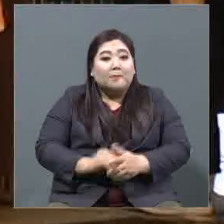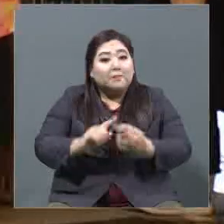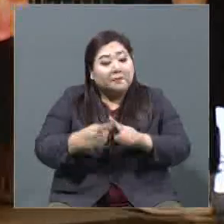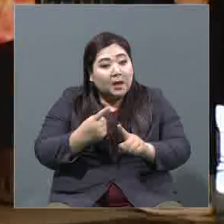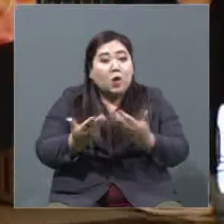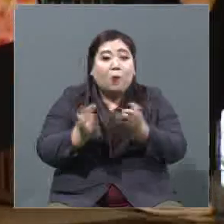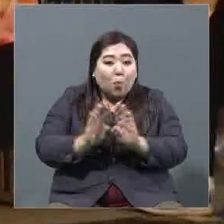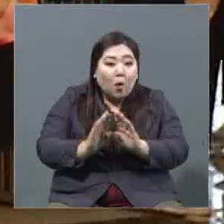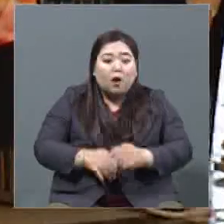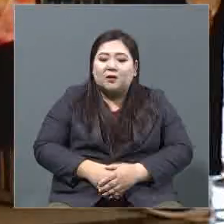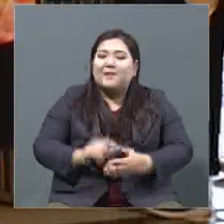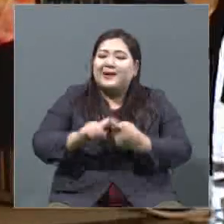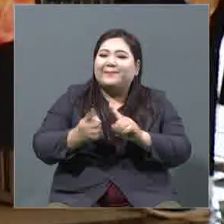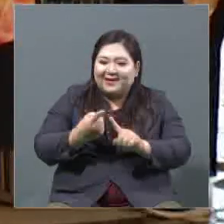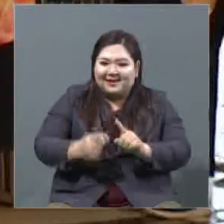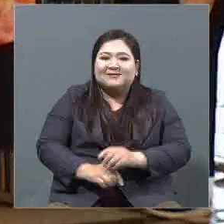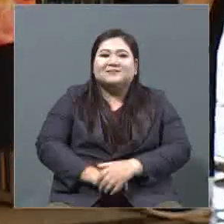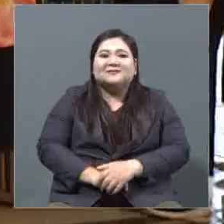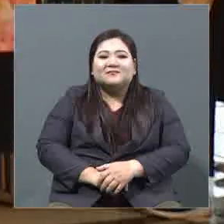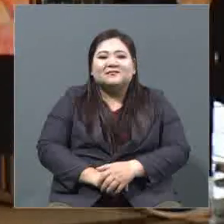ครัว เพื่อนๆค่ะ